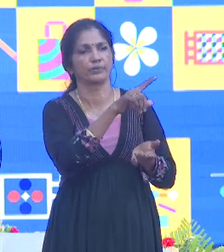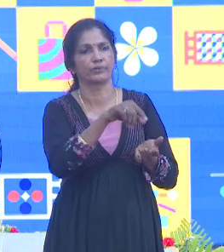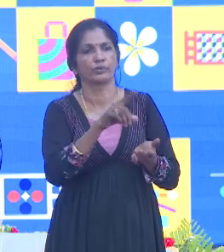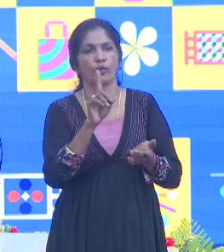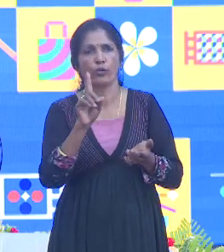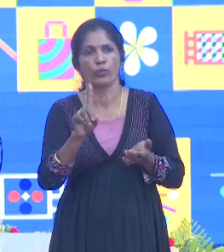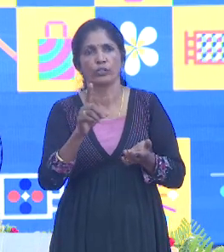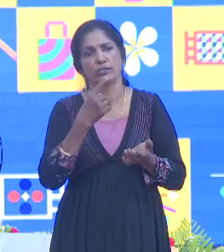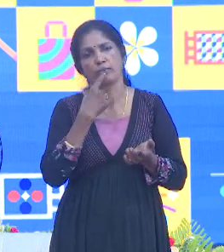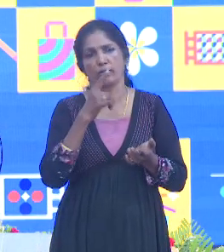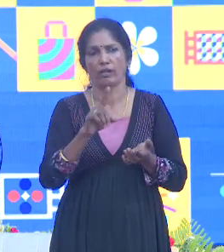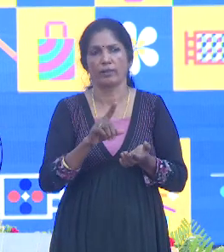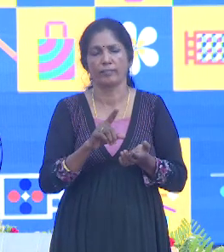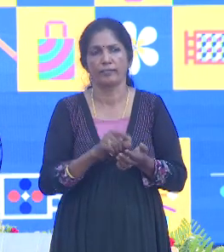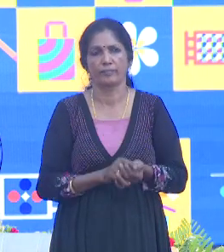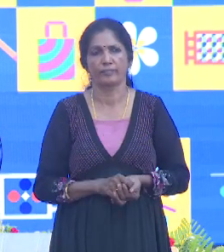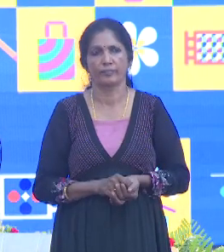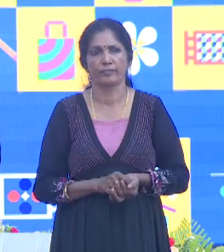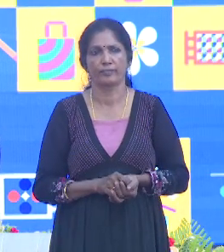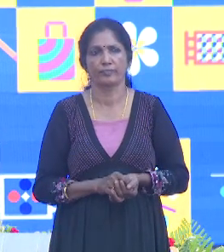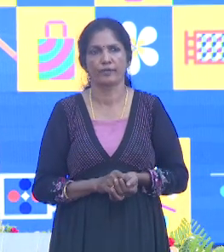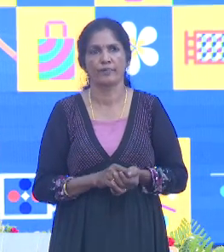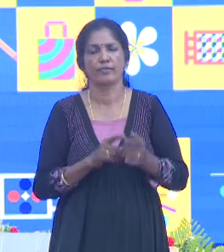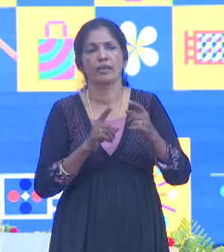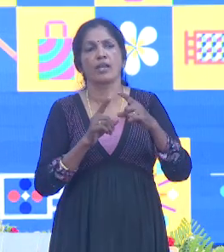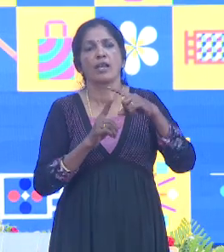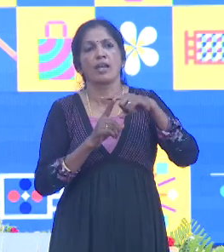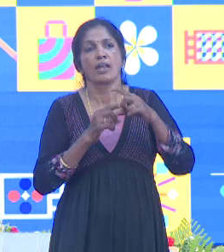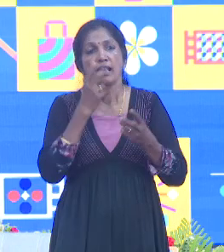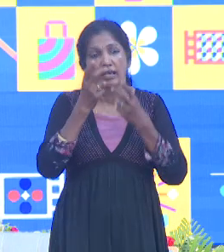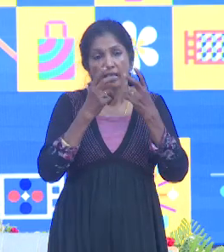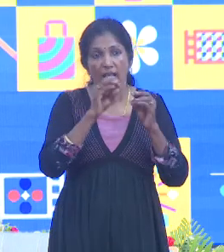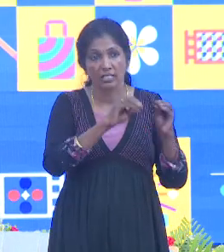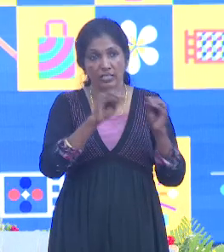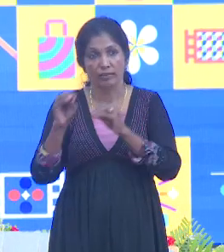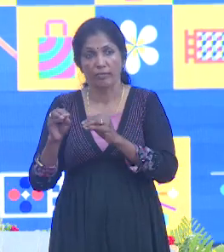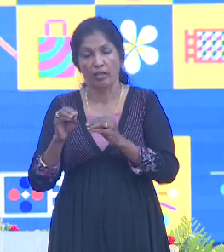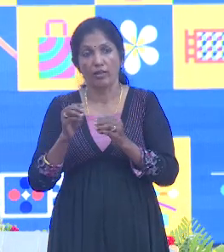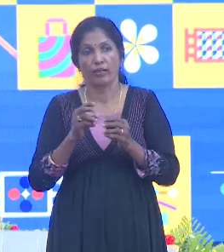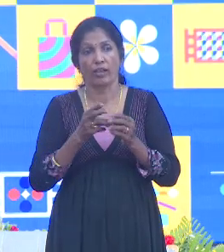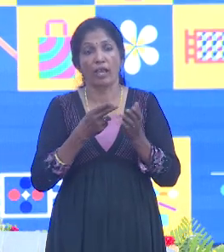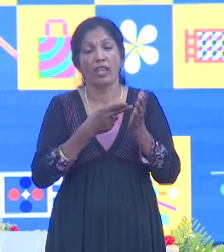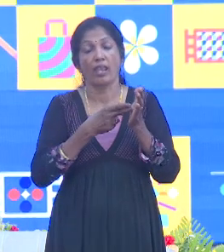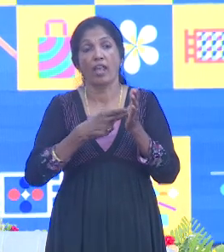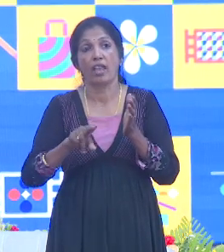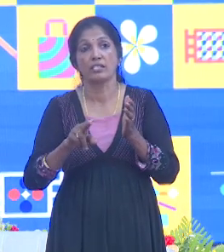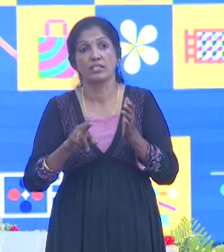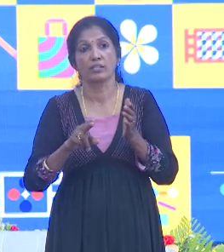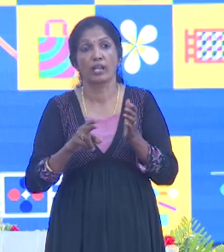ഞാൻ പറയാൻ ആഗ്രഹിക്കുന്നുള്ളൂ. ട്രാൻസ്ഫർ ബൈ വേ ഓഫ് നാച്ചുറൽ ലവ് ആൻഡ്